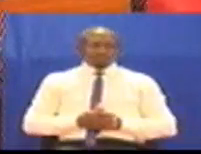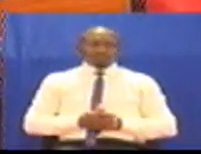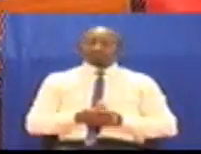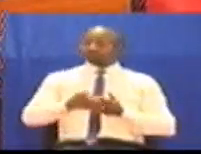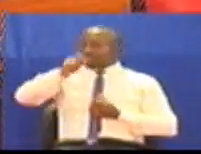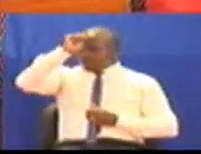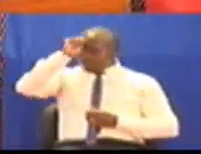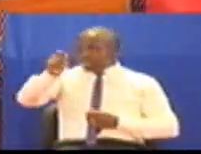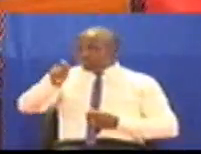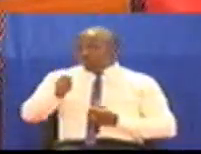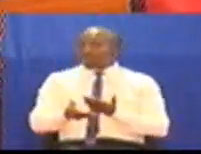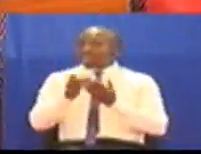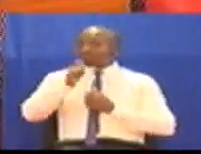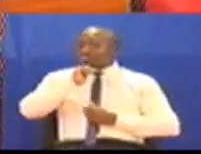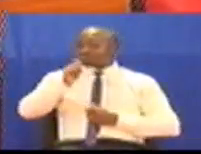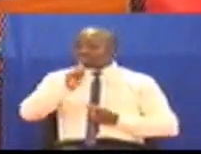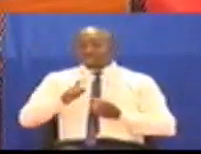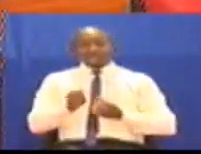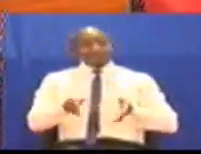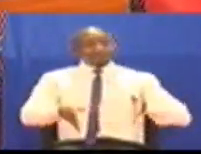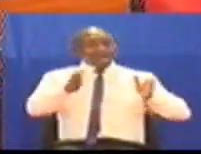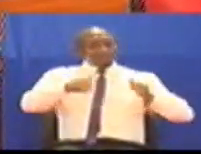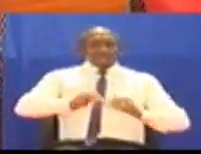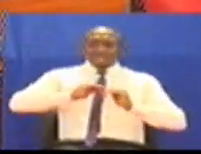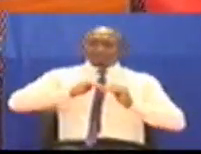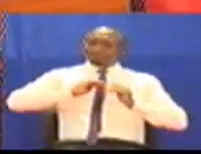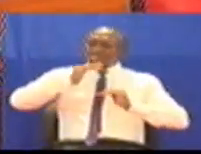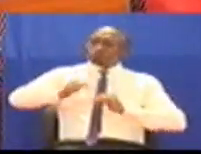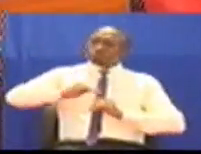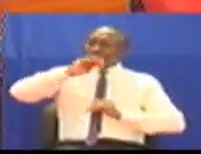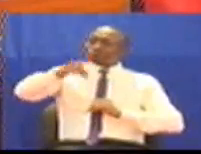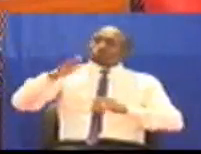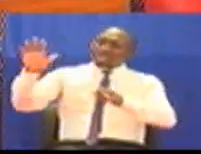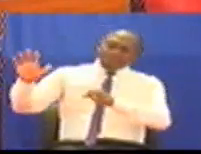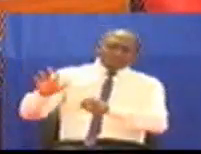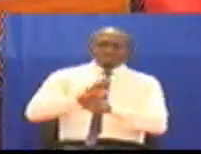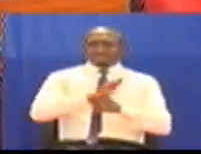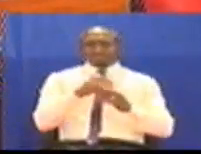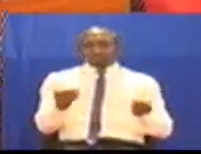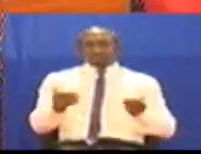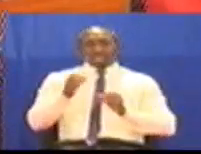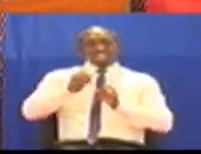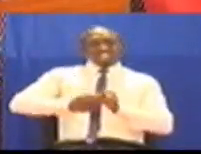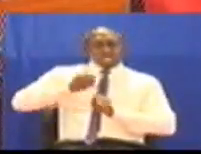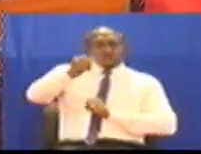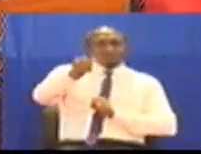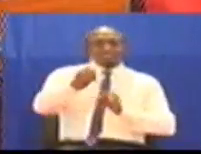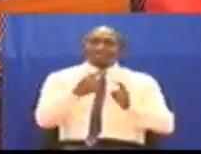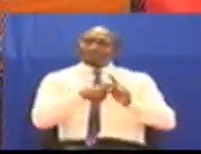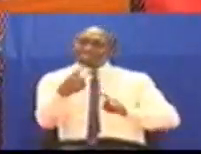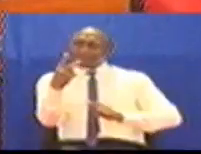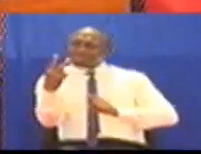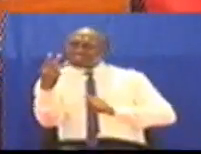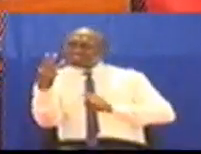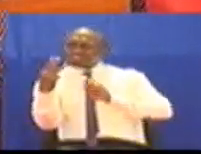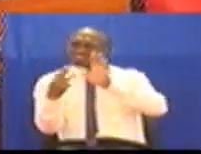Mheshimiwa Naibu Spika, barabara hile imezidi sana zile bumps. Ni kilomita zaidi ya